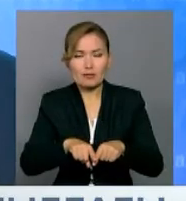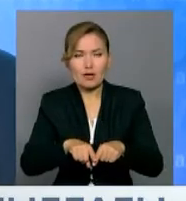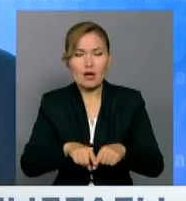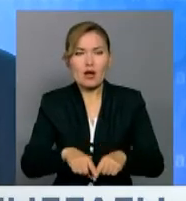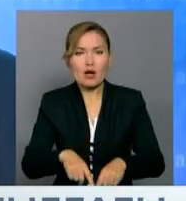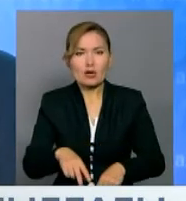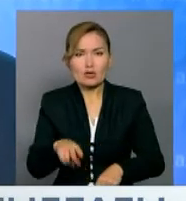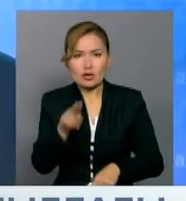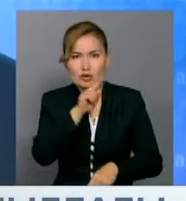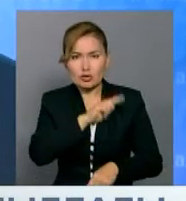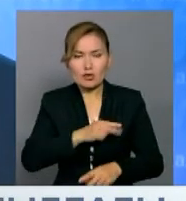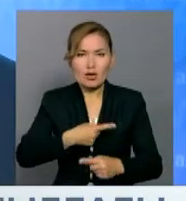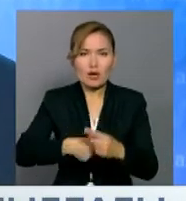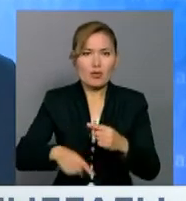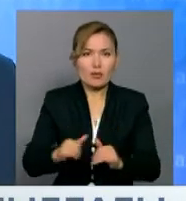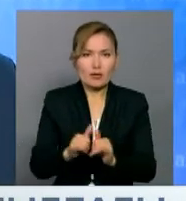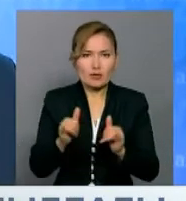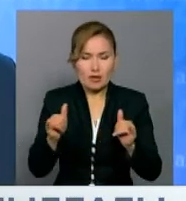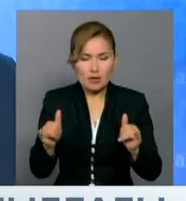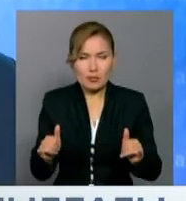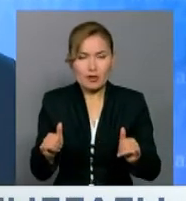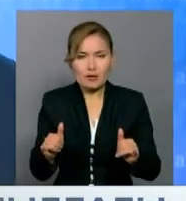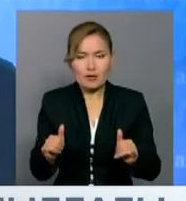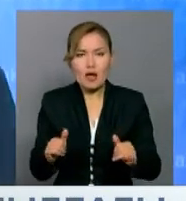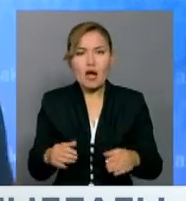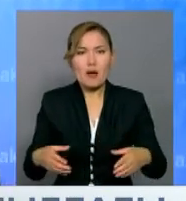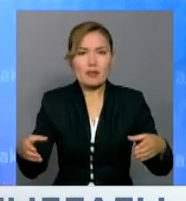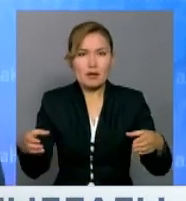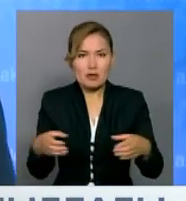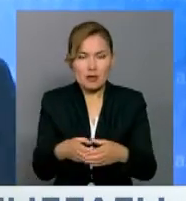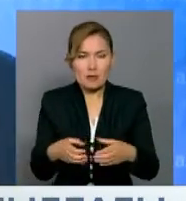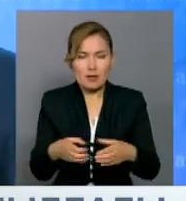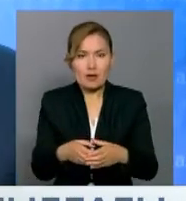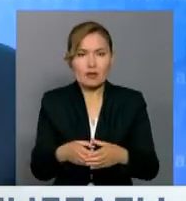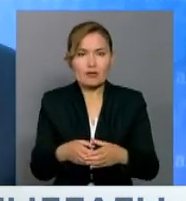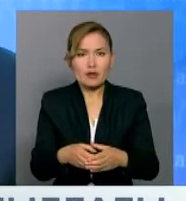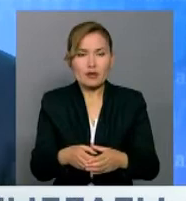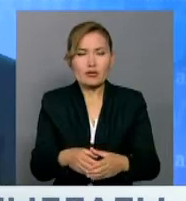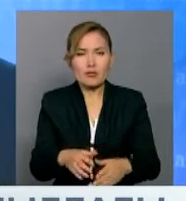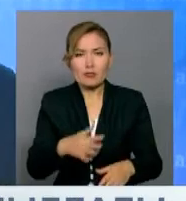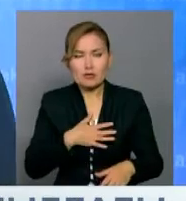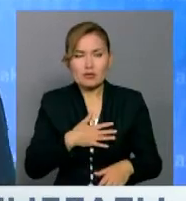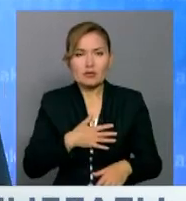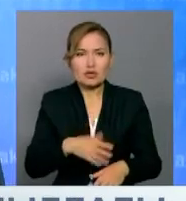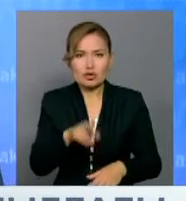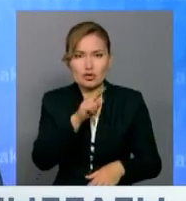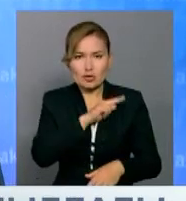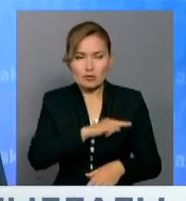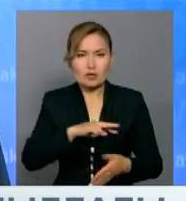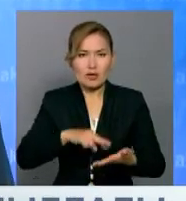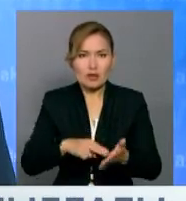шаруа толығымен аяқталып, қазір еншілес компанияларында тиісті деңгейінде жүріп жатыр.